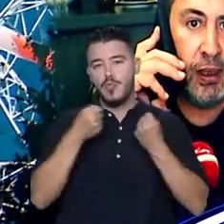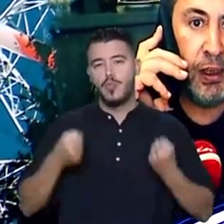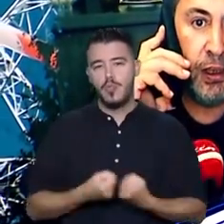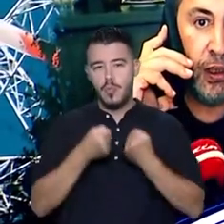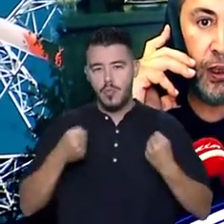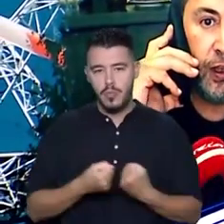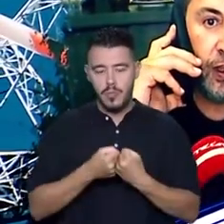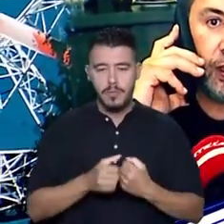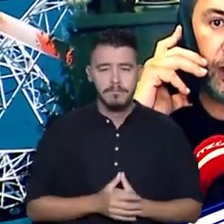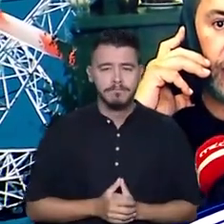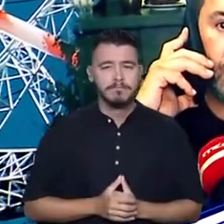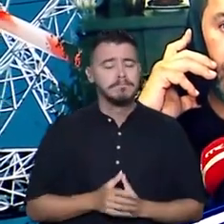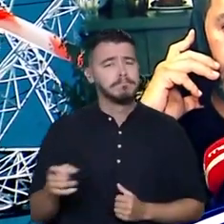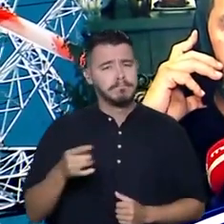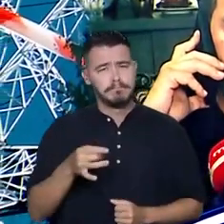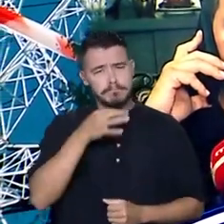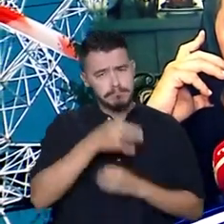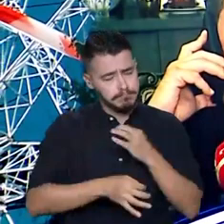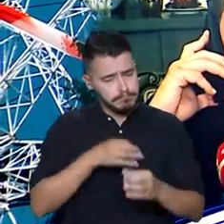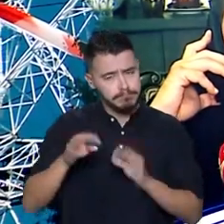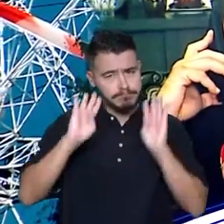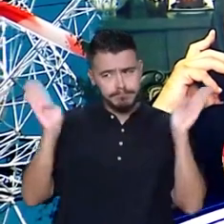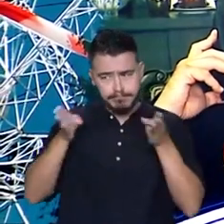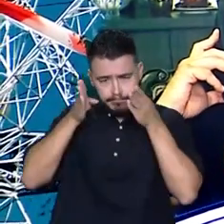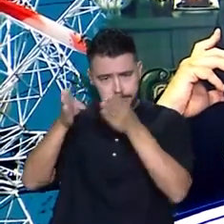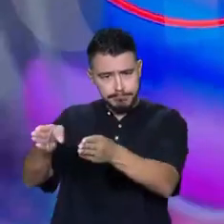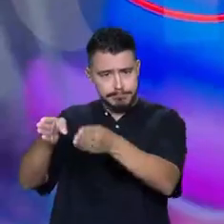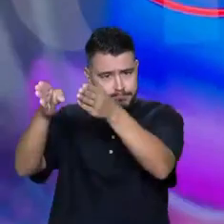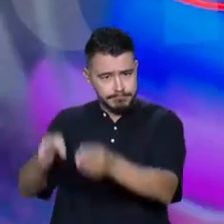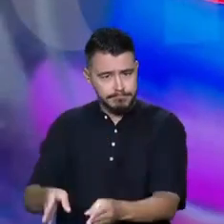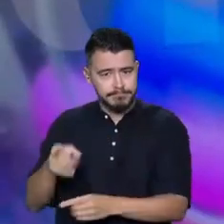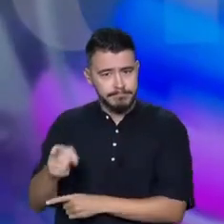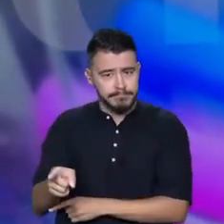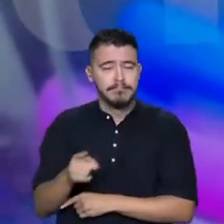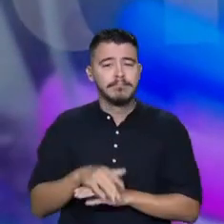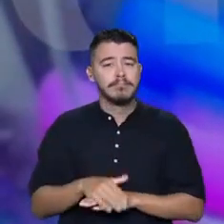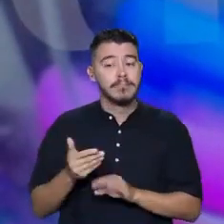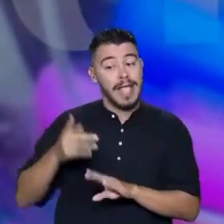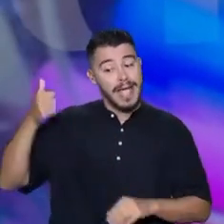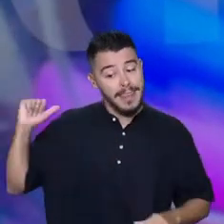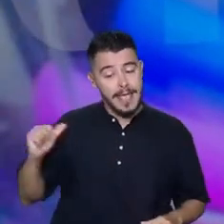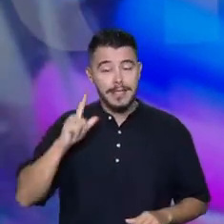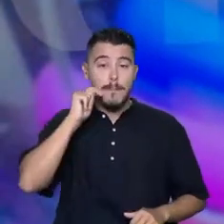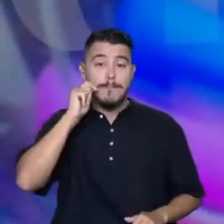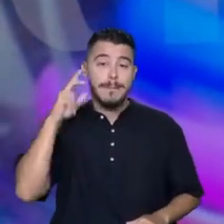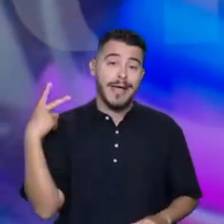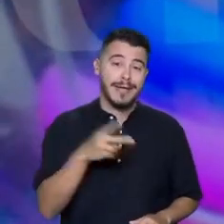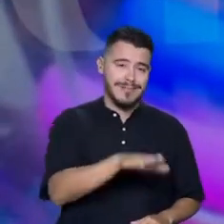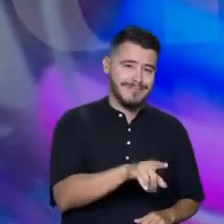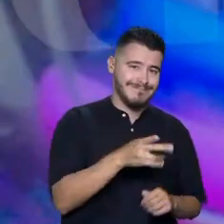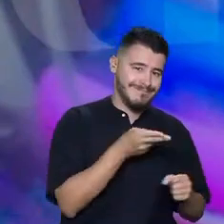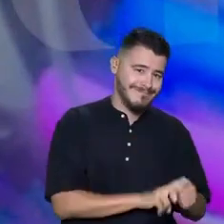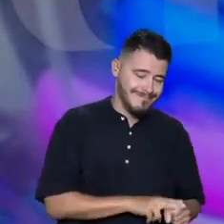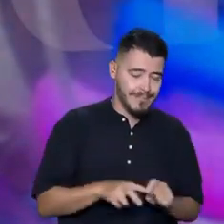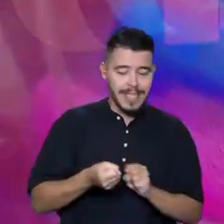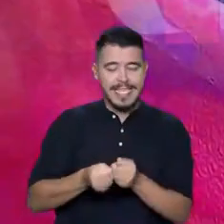Είπαμε ότι θα επικεντρώσουμε και εκεί σήμερα. Ακούσατε και και τον πατέρα του παιδιού χτες και το χειριστή του μηχανήματος. Να δούμε